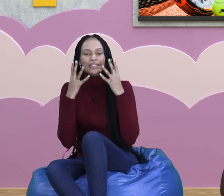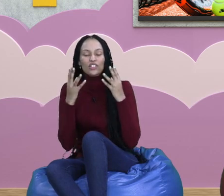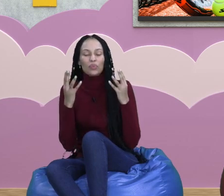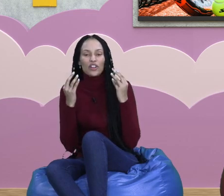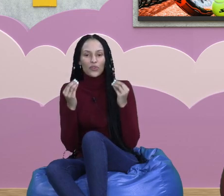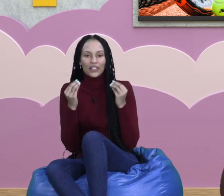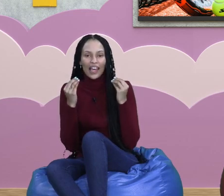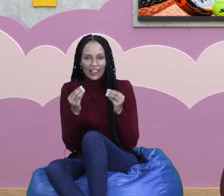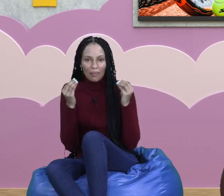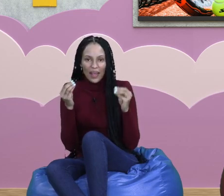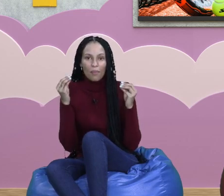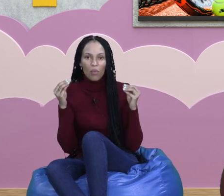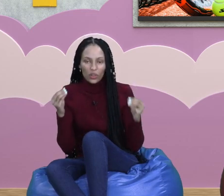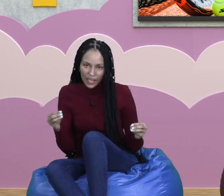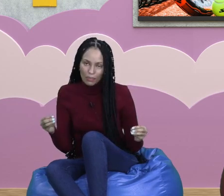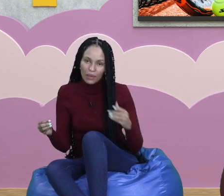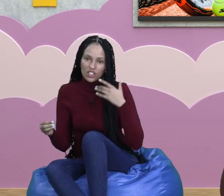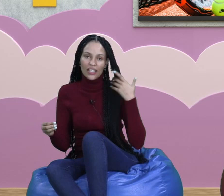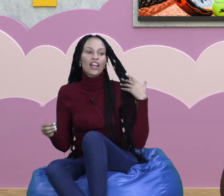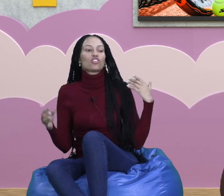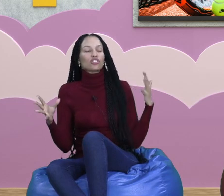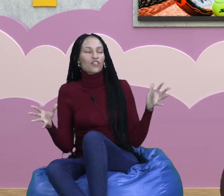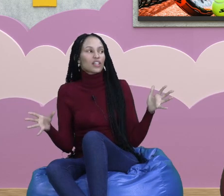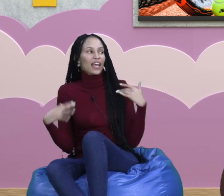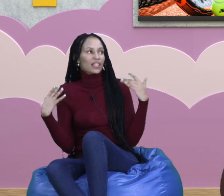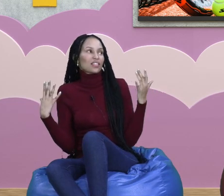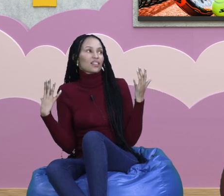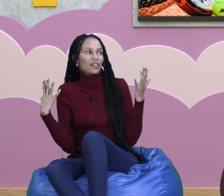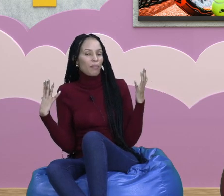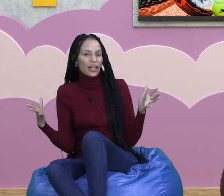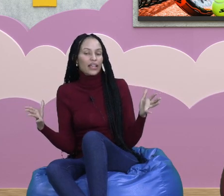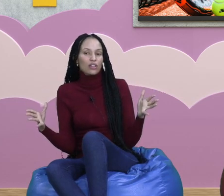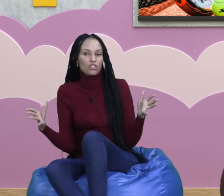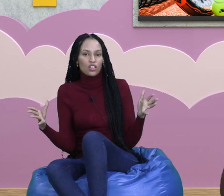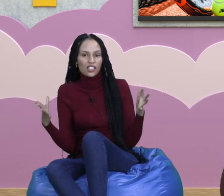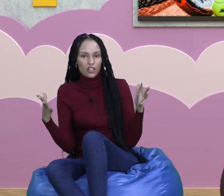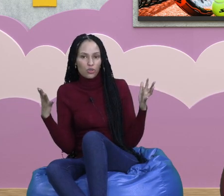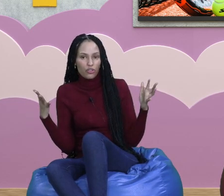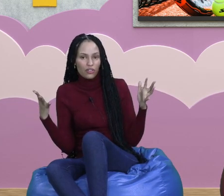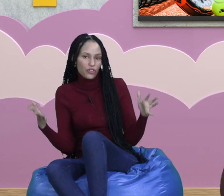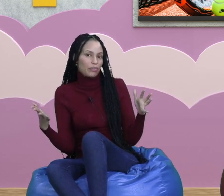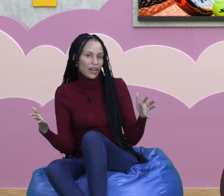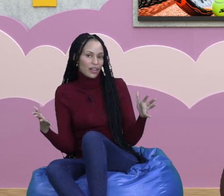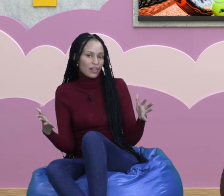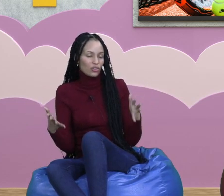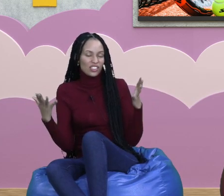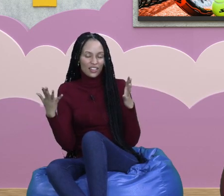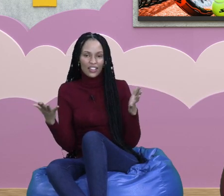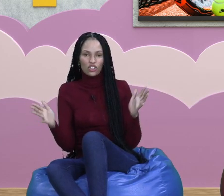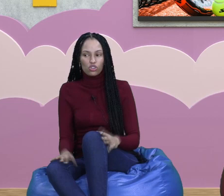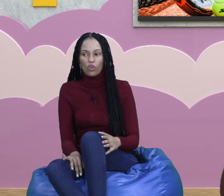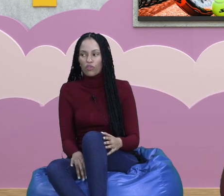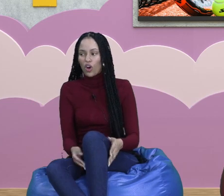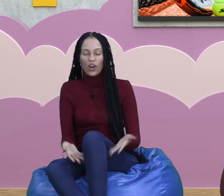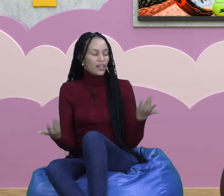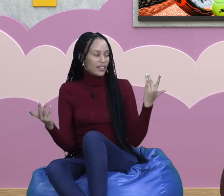hulle steel sommer die woorde uit my mond uit. Maar Micheline, soos gewoonlik, ek is baie jaloers as hulle soveel pret het en ons sit net